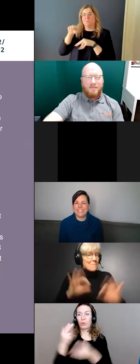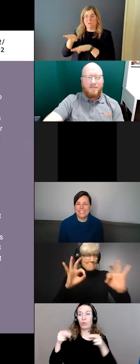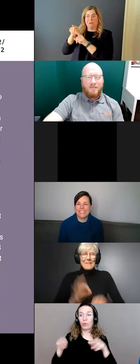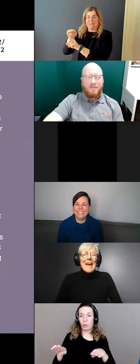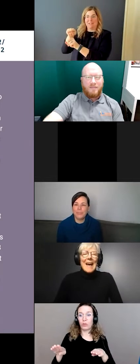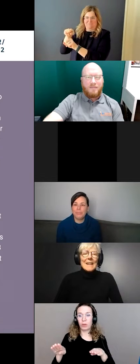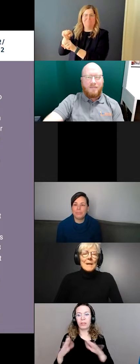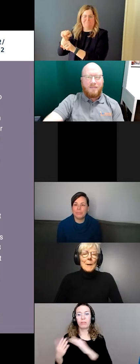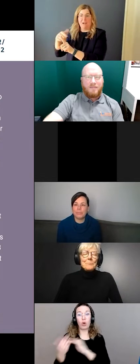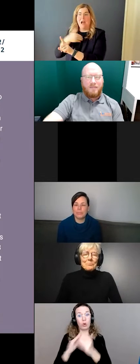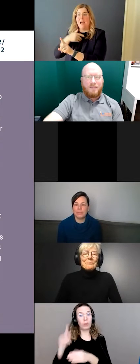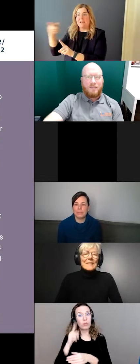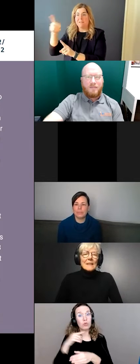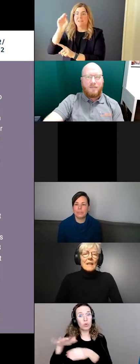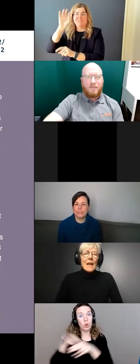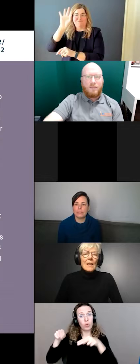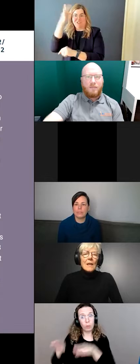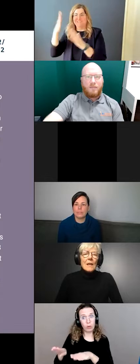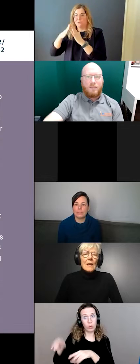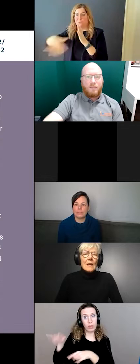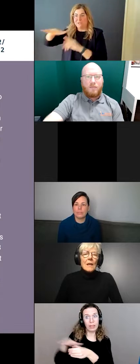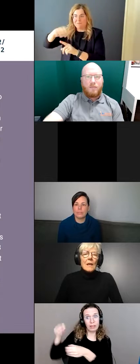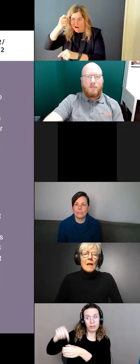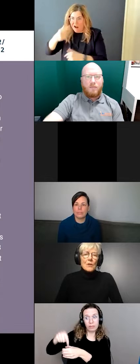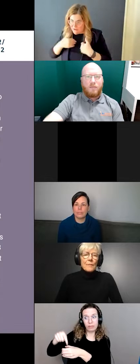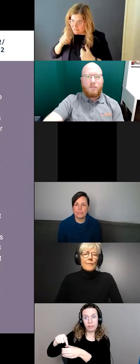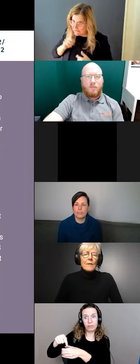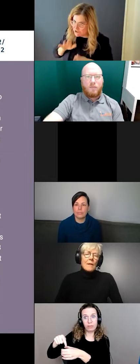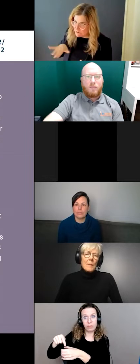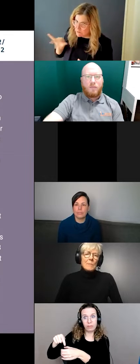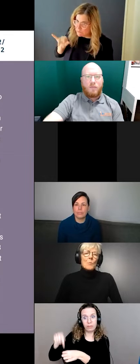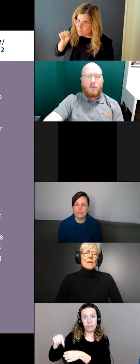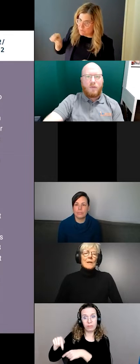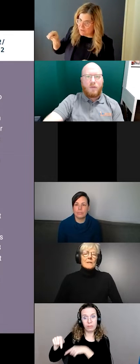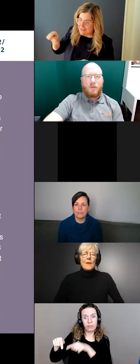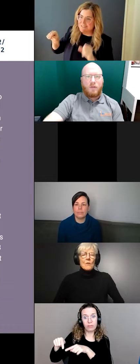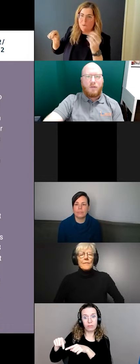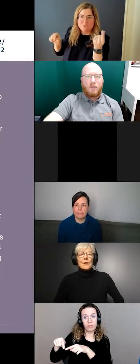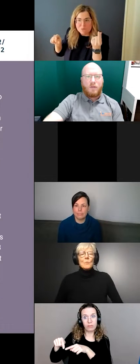ouais, au Nouveau-Brunswick. Il y a une communauté de sourds au Nouveau-Brunswick